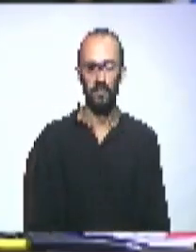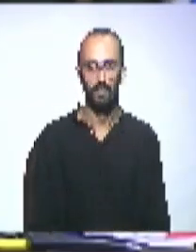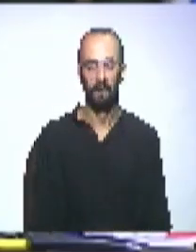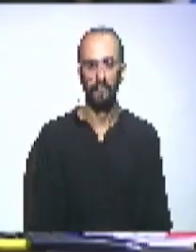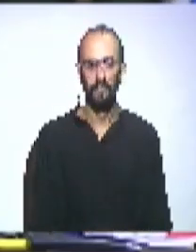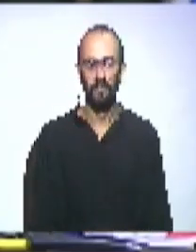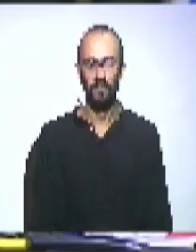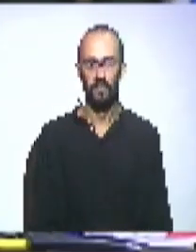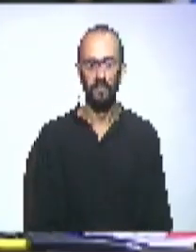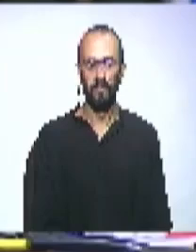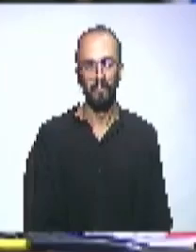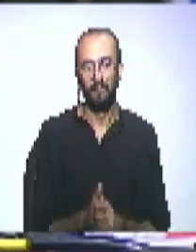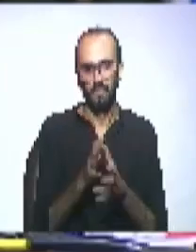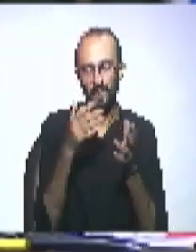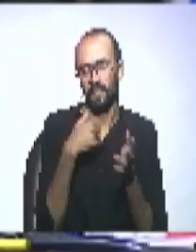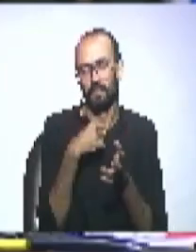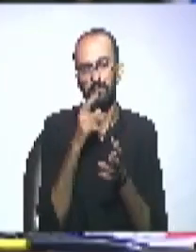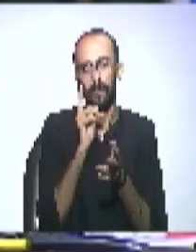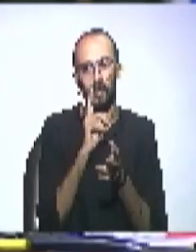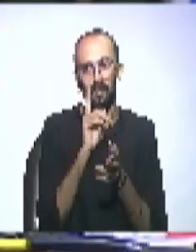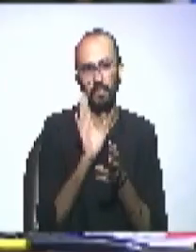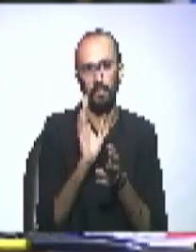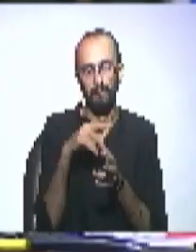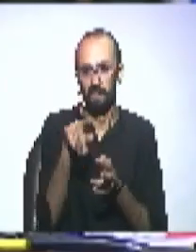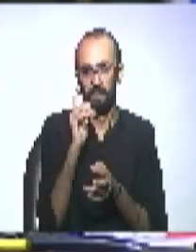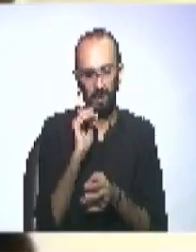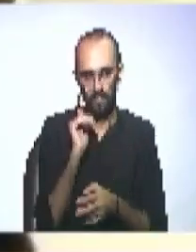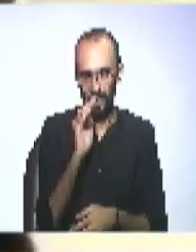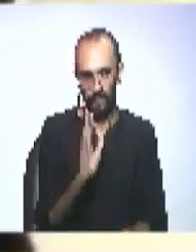وتخلي اللون فاتح شويه، لكن انا مش بفضل يعني.